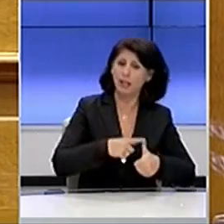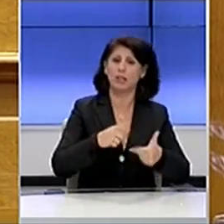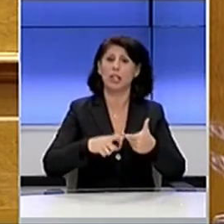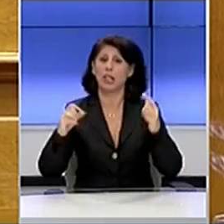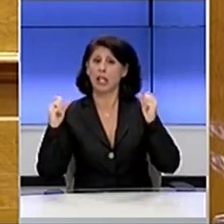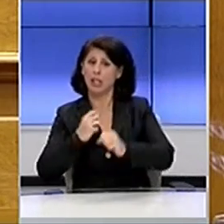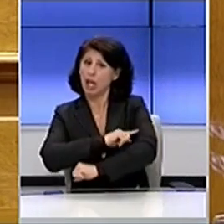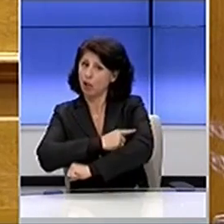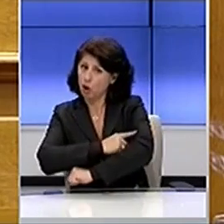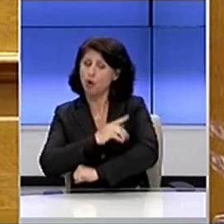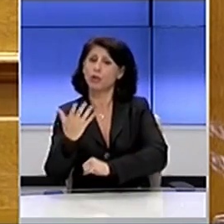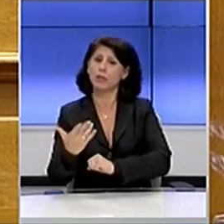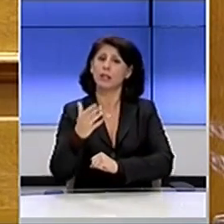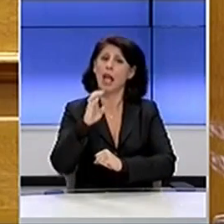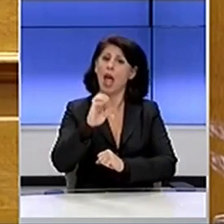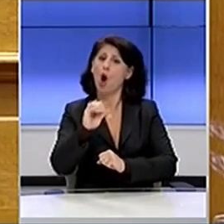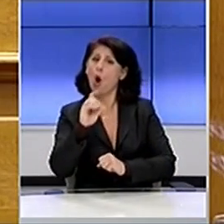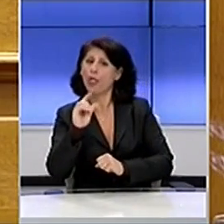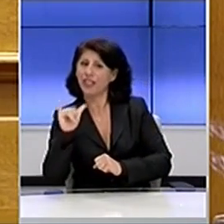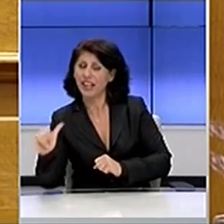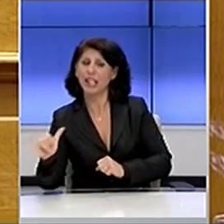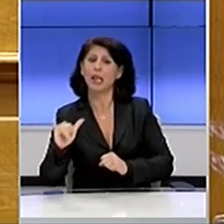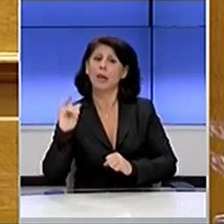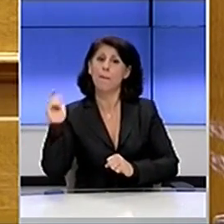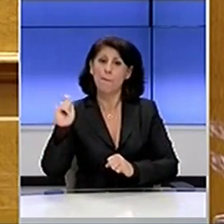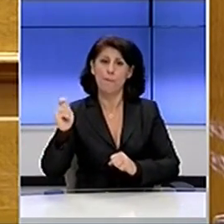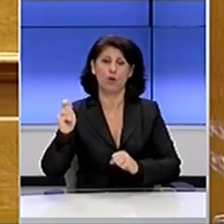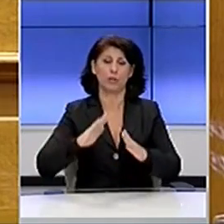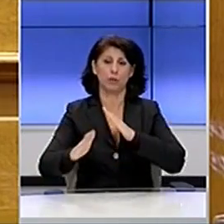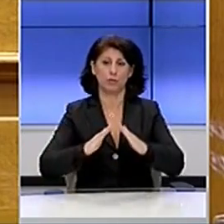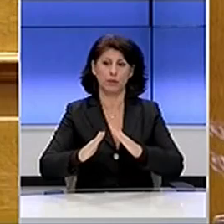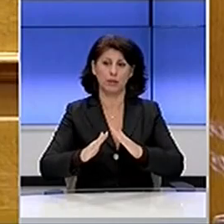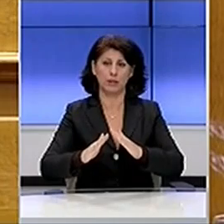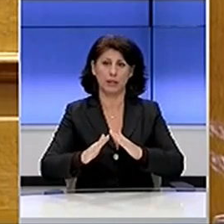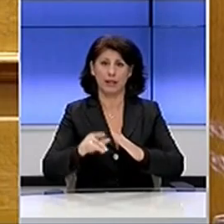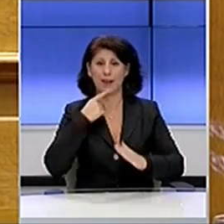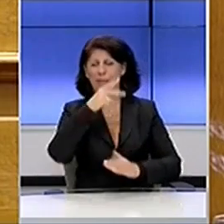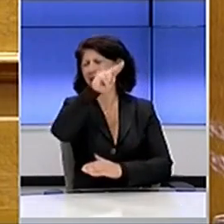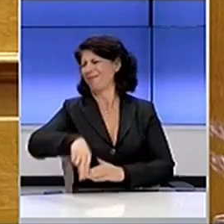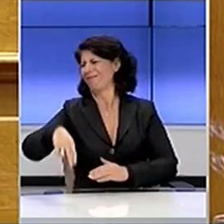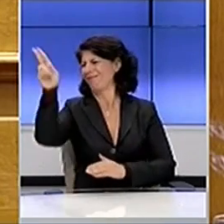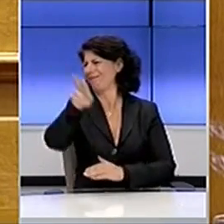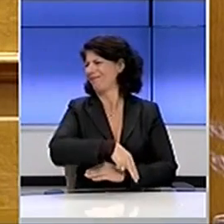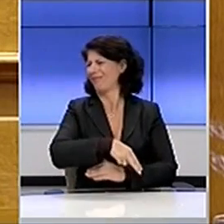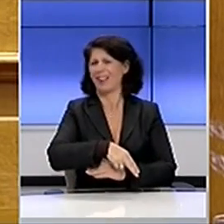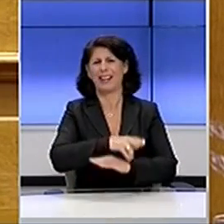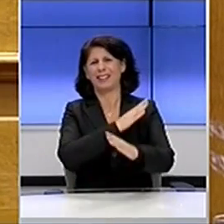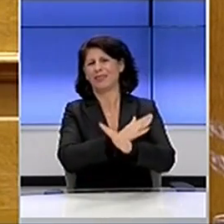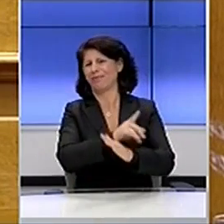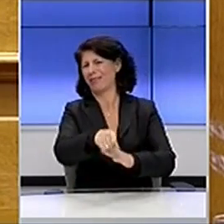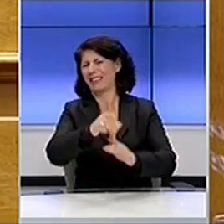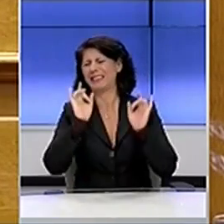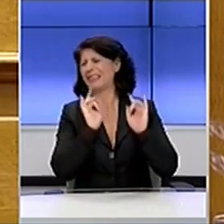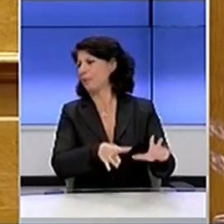είναι υγειονομικός, είτε είναι ο ΕΟΔΗ, είτε είναι η πολιτική προστασία, να ακυρώνεται οριζόντια μια τεράστια προσπάθεια η οποία γίνεται να